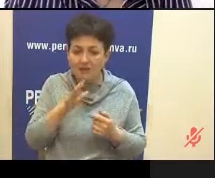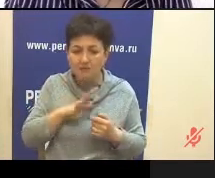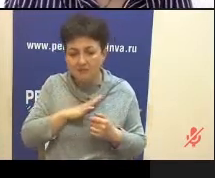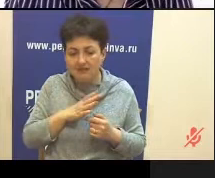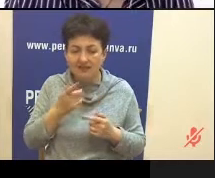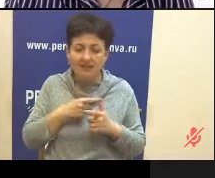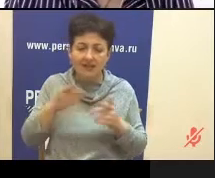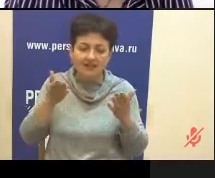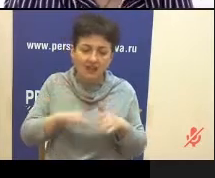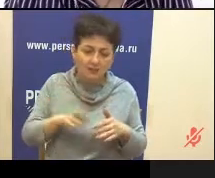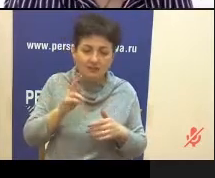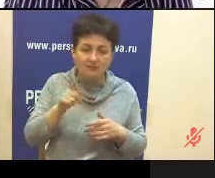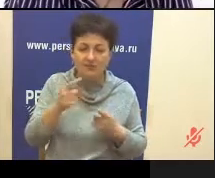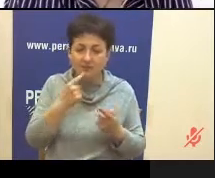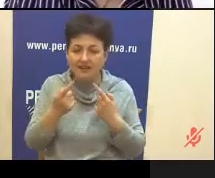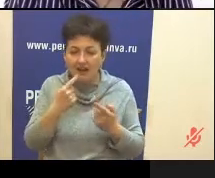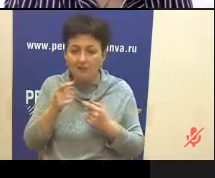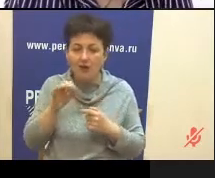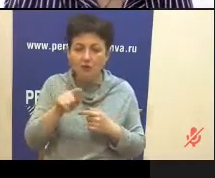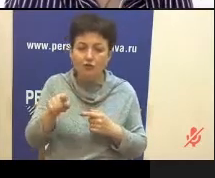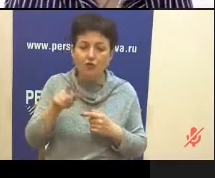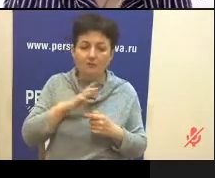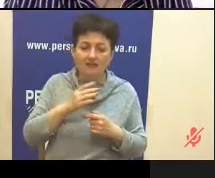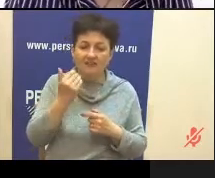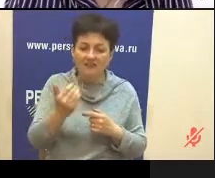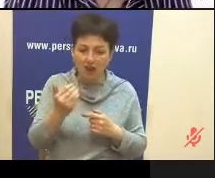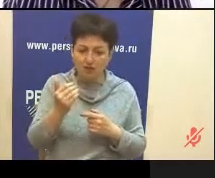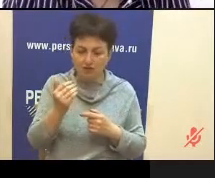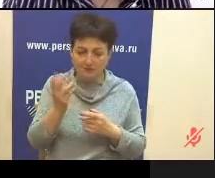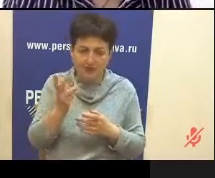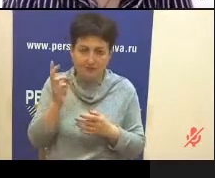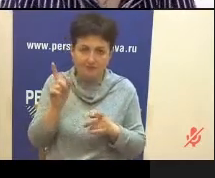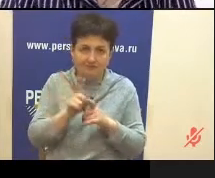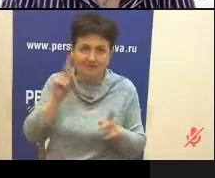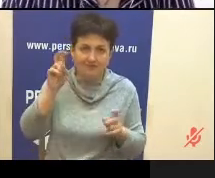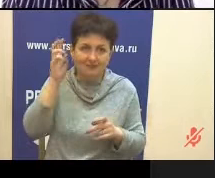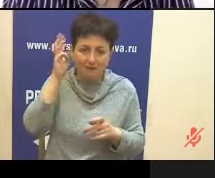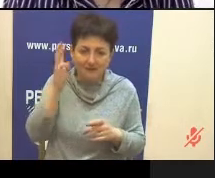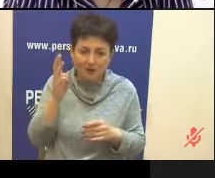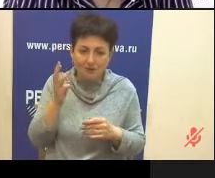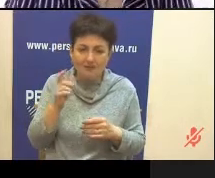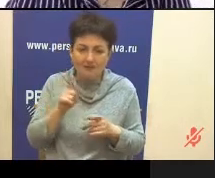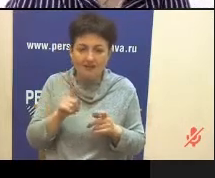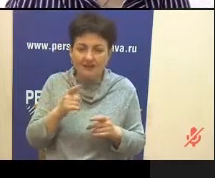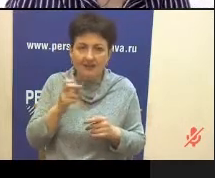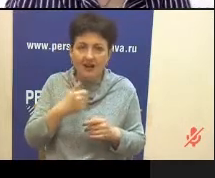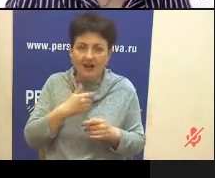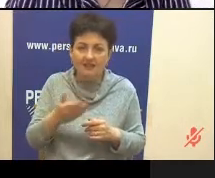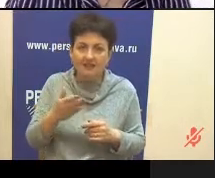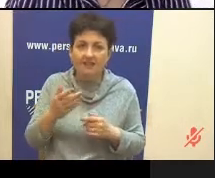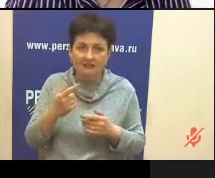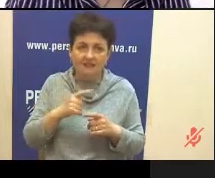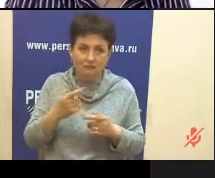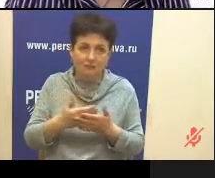или остается, или с кем вы ведете переговоры о том, чтобы он был вашим послом, амбассадором, евангелистом, называйте как хотите,